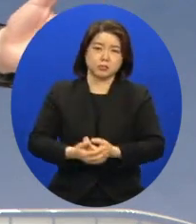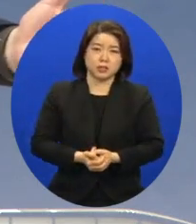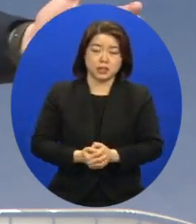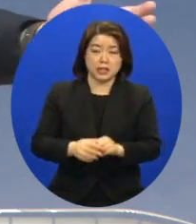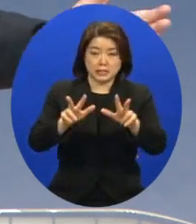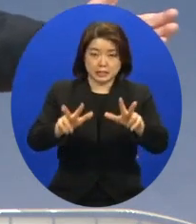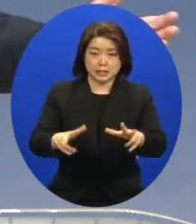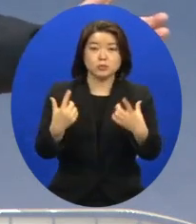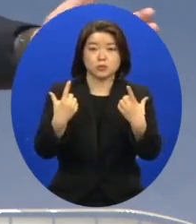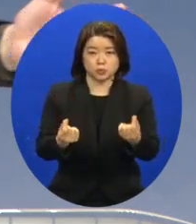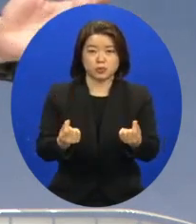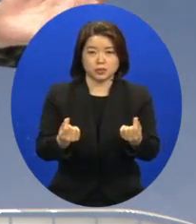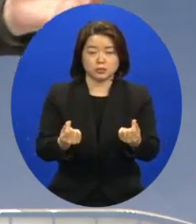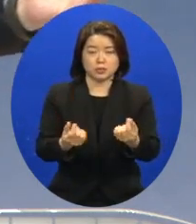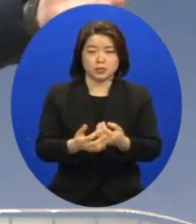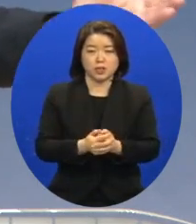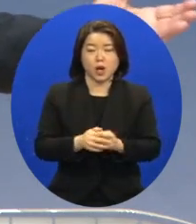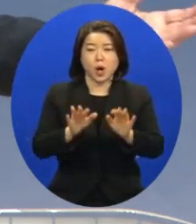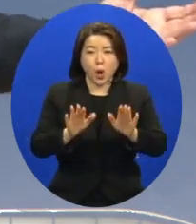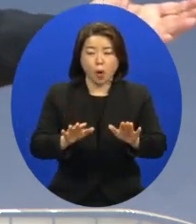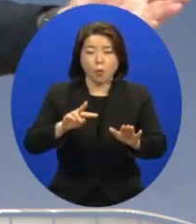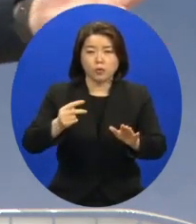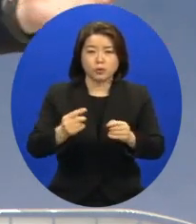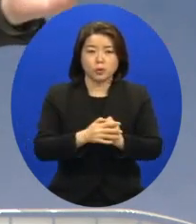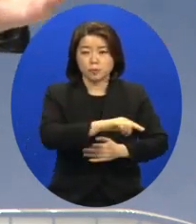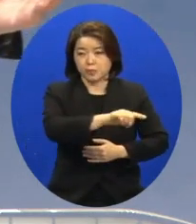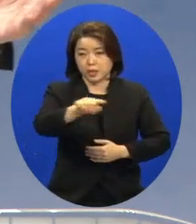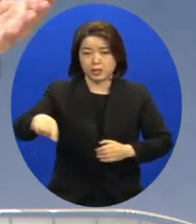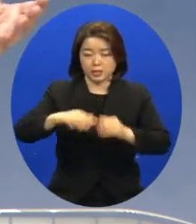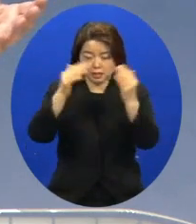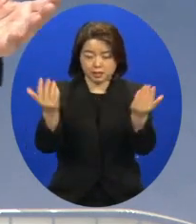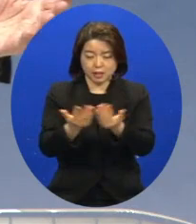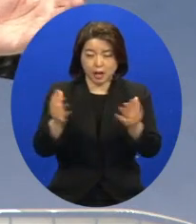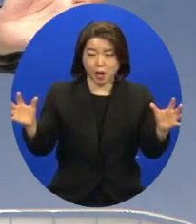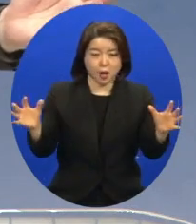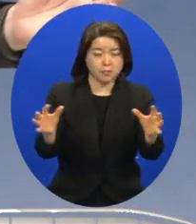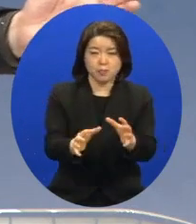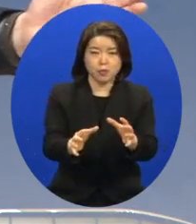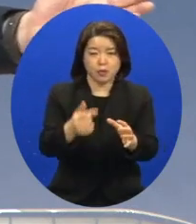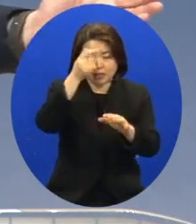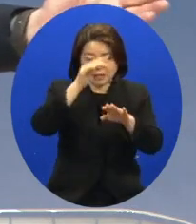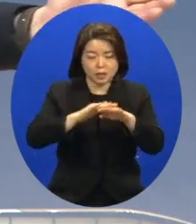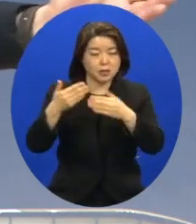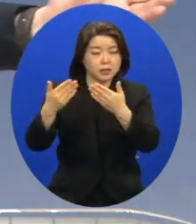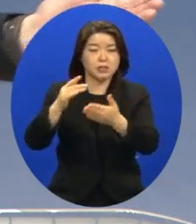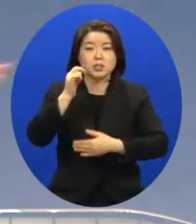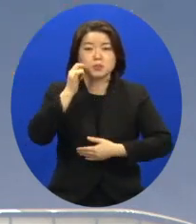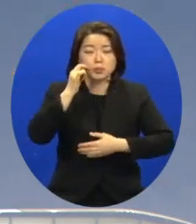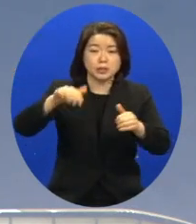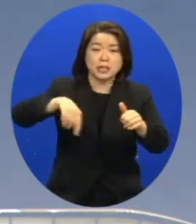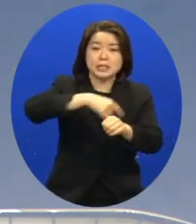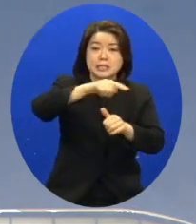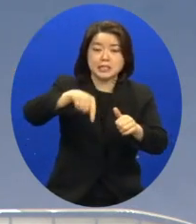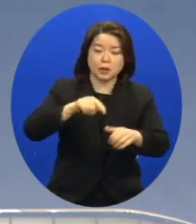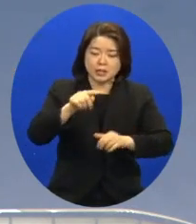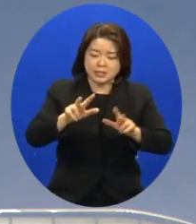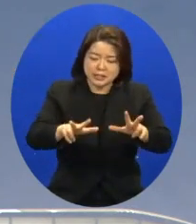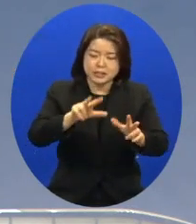지금도 마찬가지입니다. 오늘도 이렇게 다 모여서 예배할 수 없는 그런 상황 속에 있는 지금